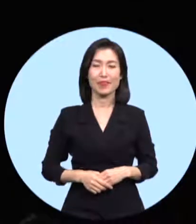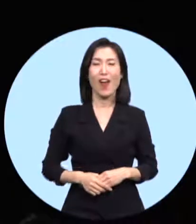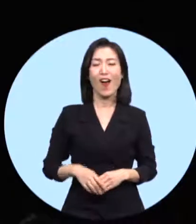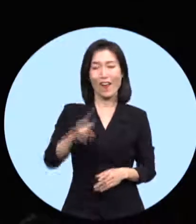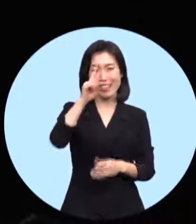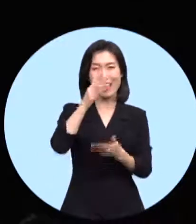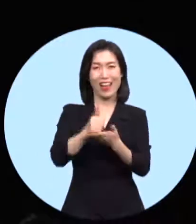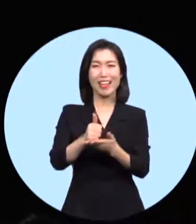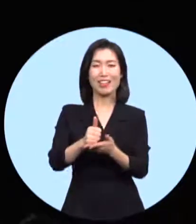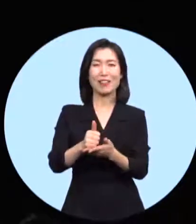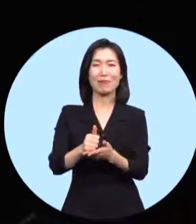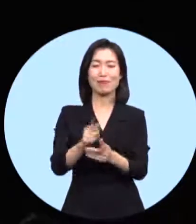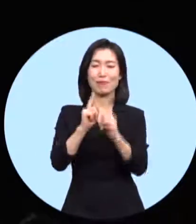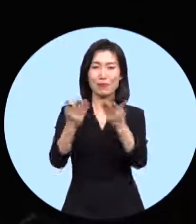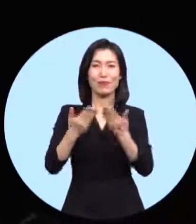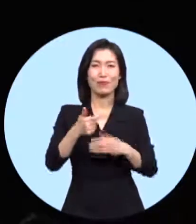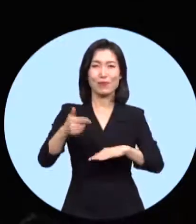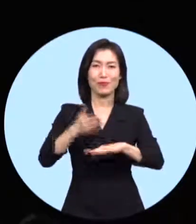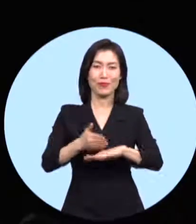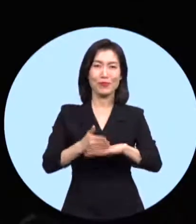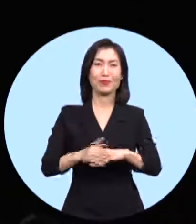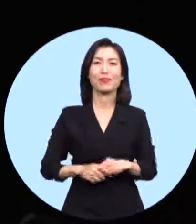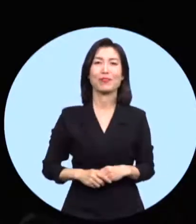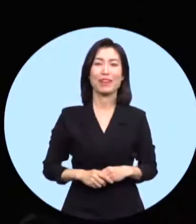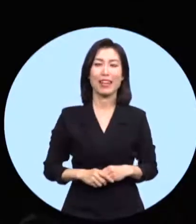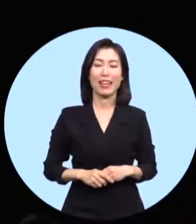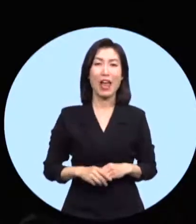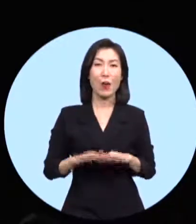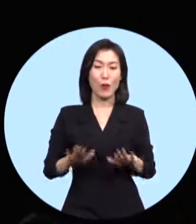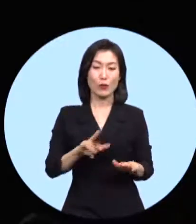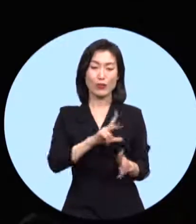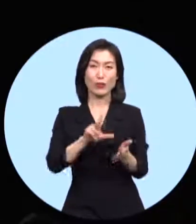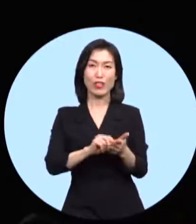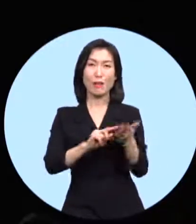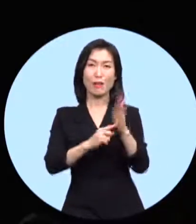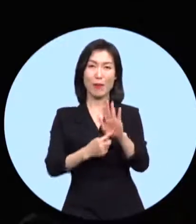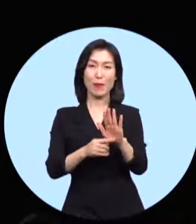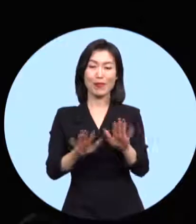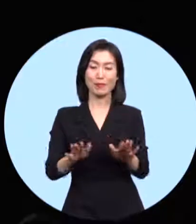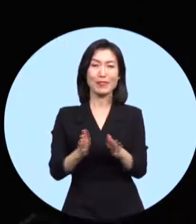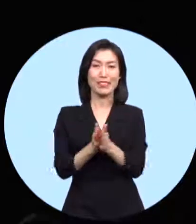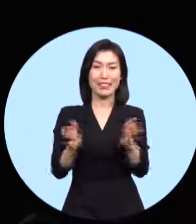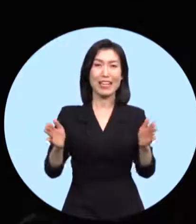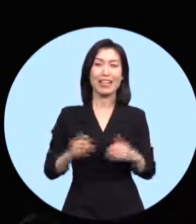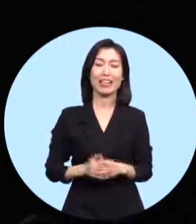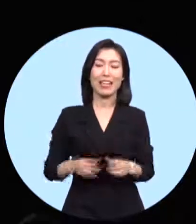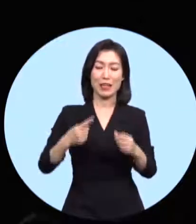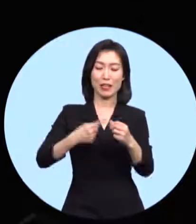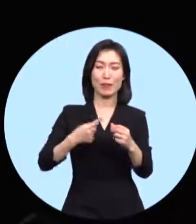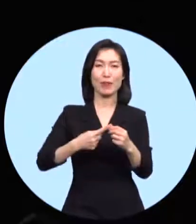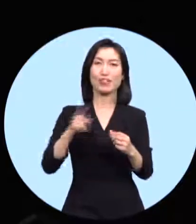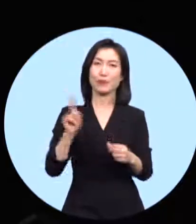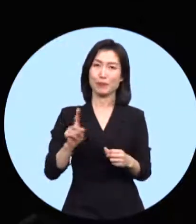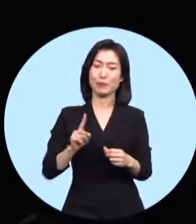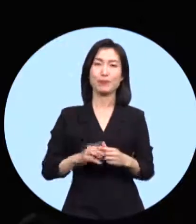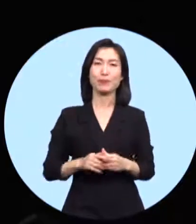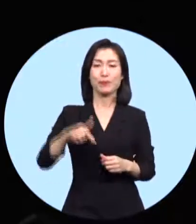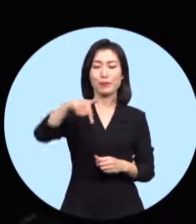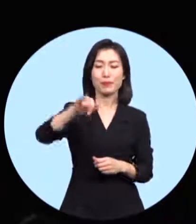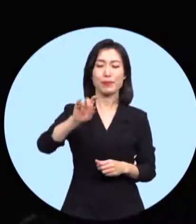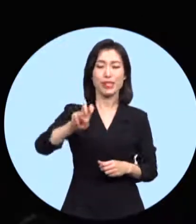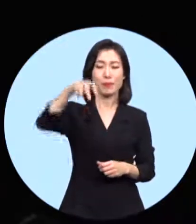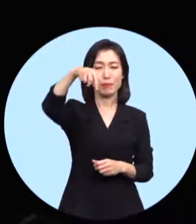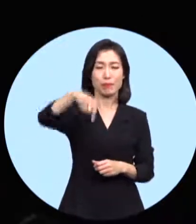장관님 인사 말씀 고맙습니다. 이제 오늘의 주제 발표를 들으시겠습니다. 첫 번째 순서는